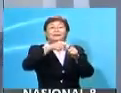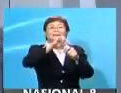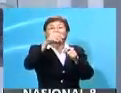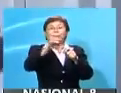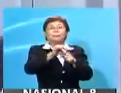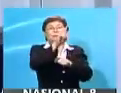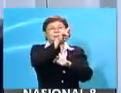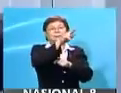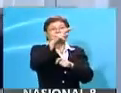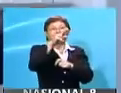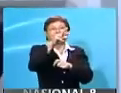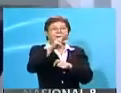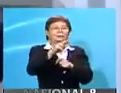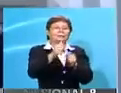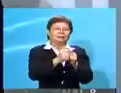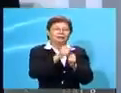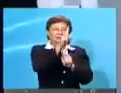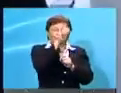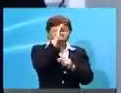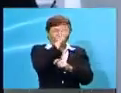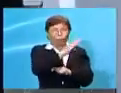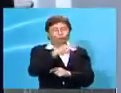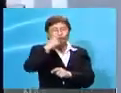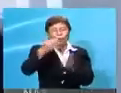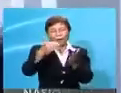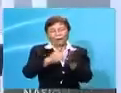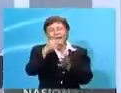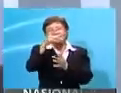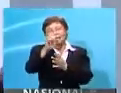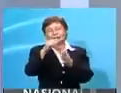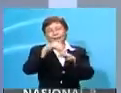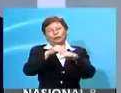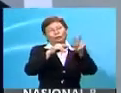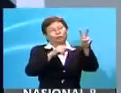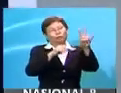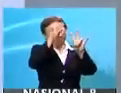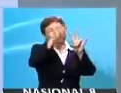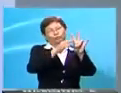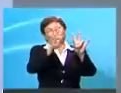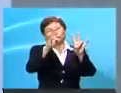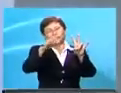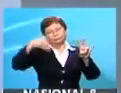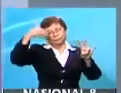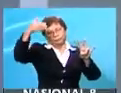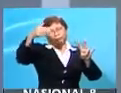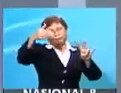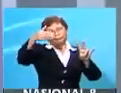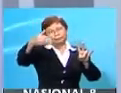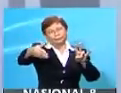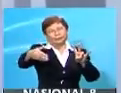dengan seorang penjamin bagi setiap pertuduhan sebutan semula kes pada 27 ogos